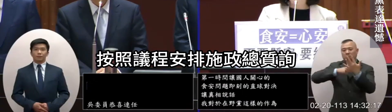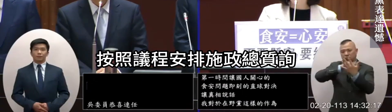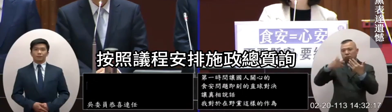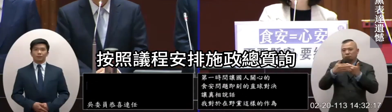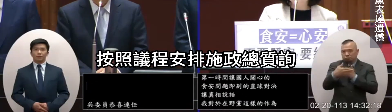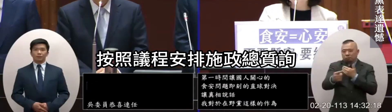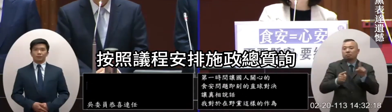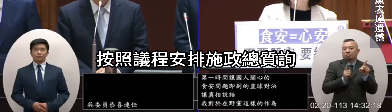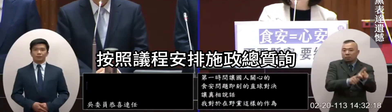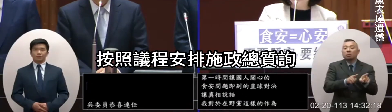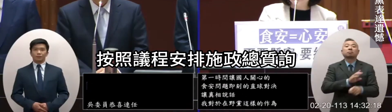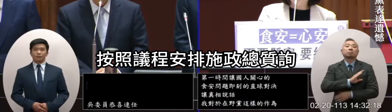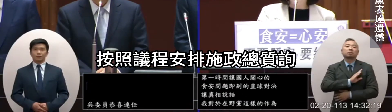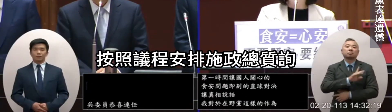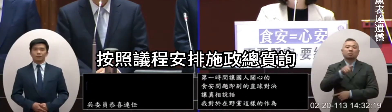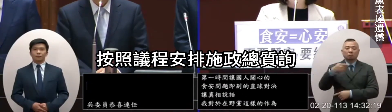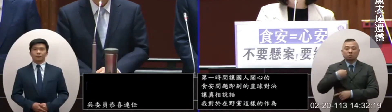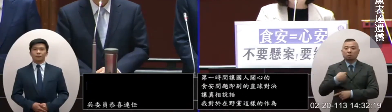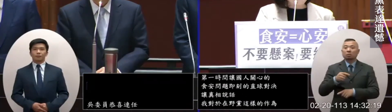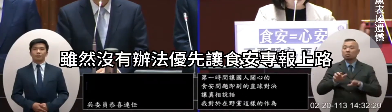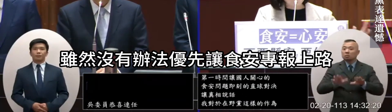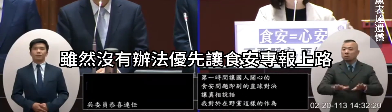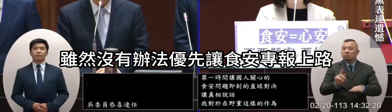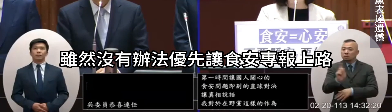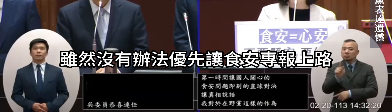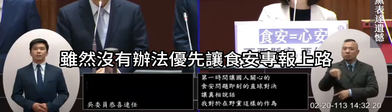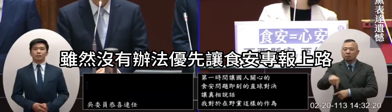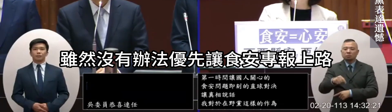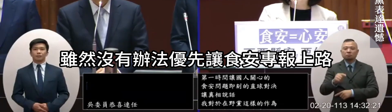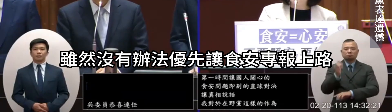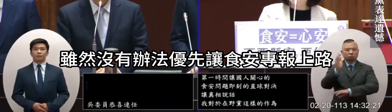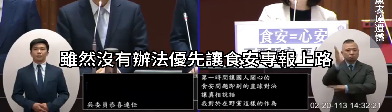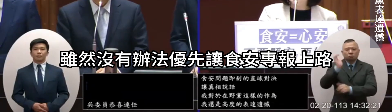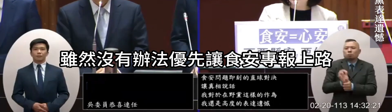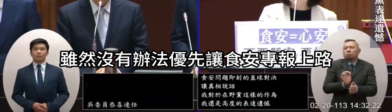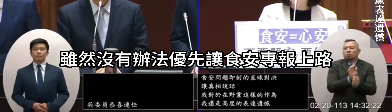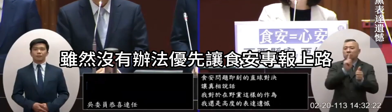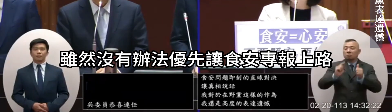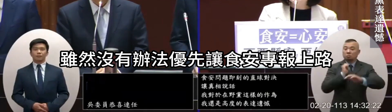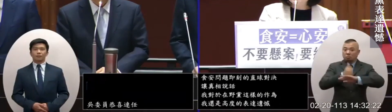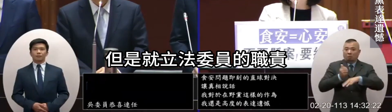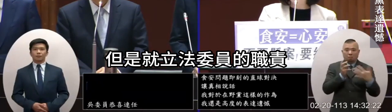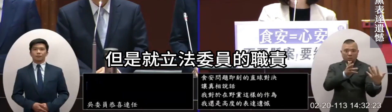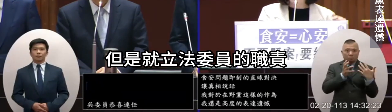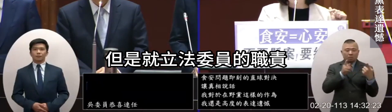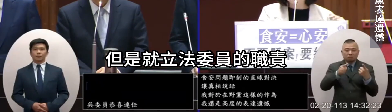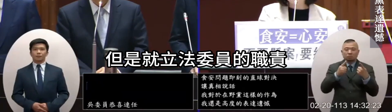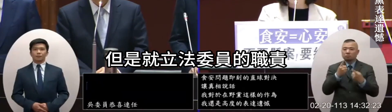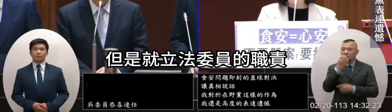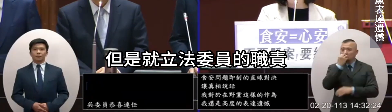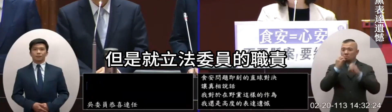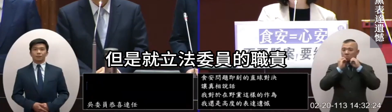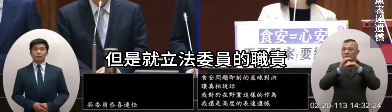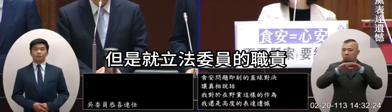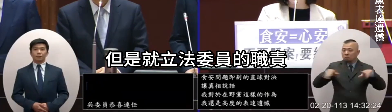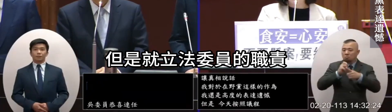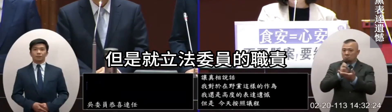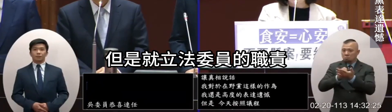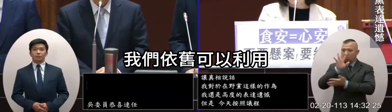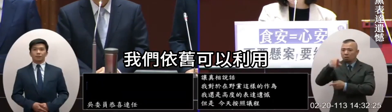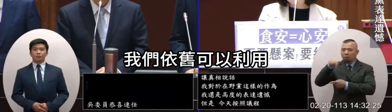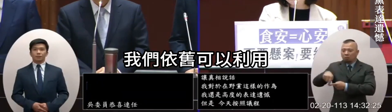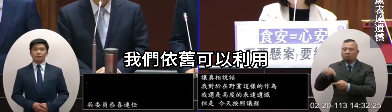程安排施政总质询，虽然没有办法优先让食安专报上路，但是就立法委员的职